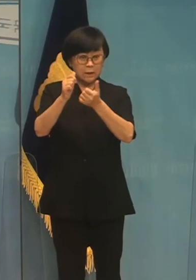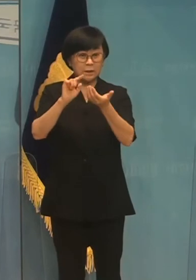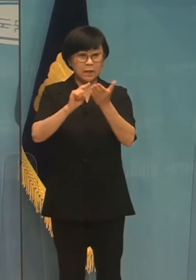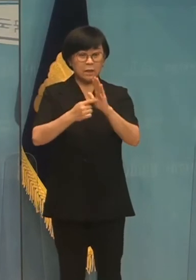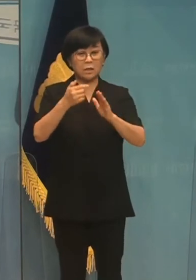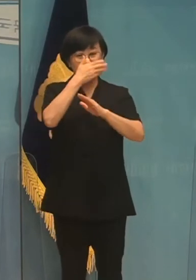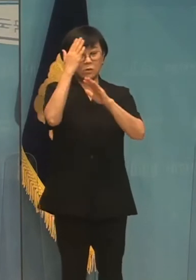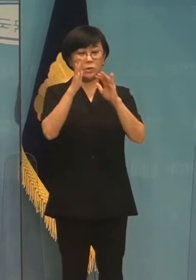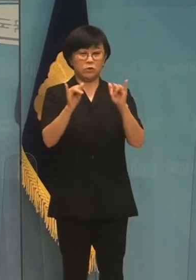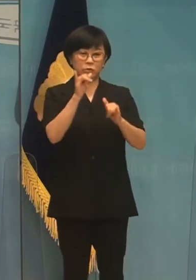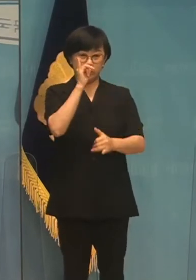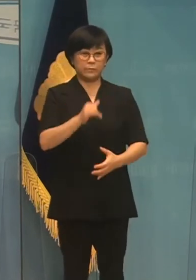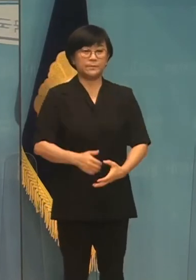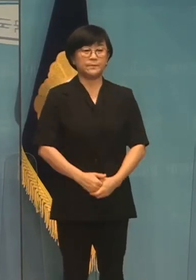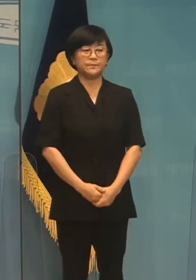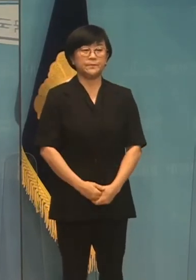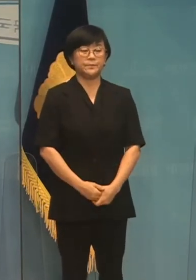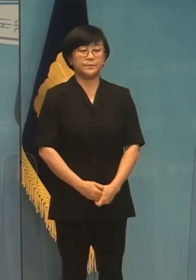나타난 측면도 있습니다.